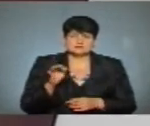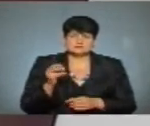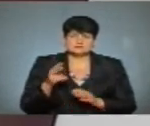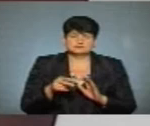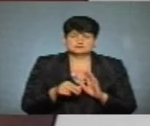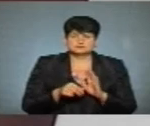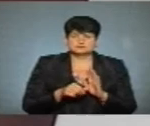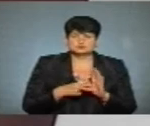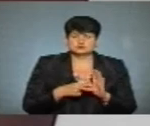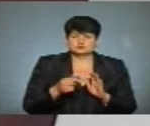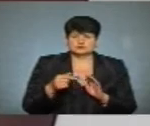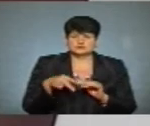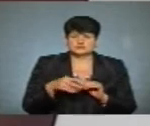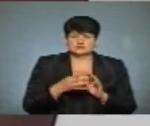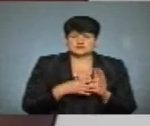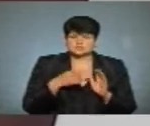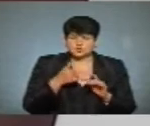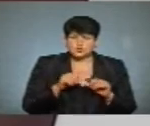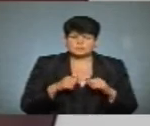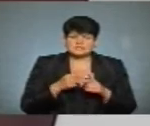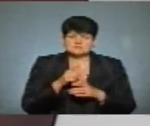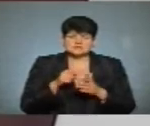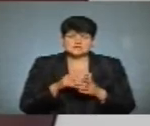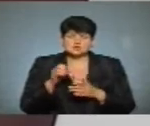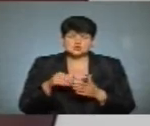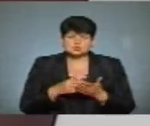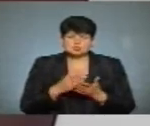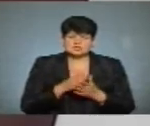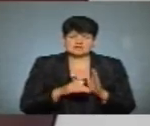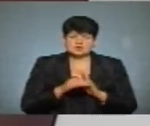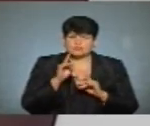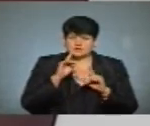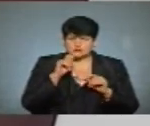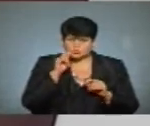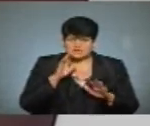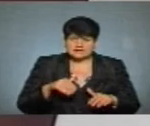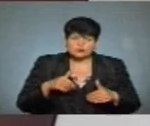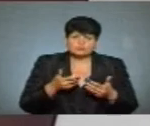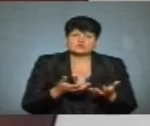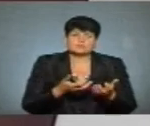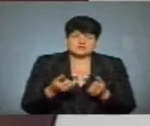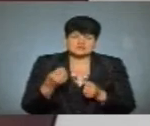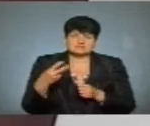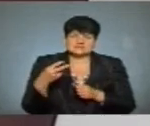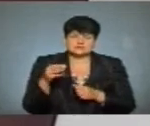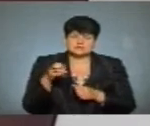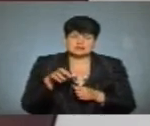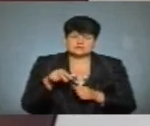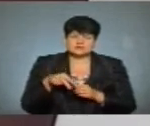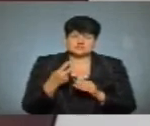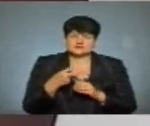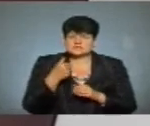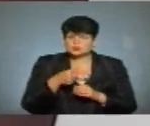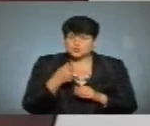грудня 2019 року. Комітет з питань соцполітики Верховної Ради України рекомендував його до прийняття 20 травня